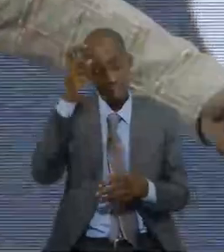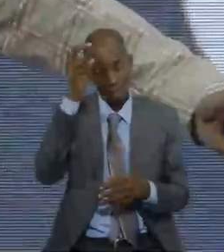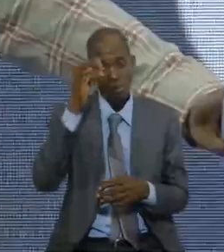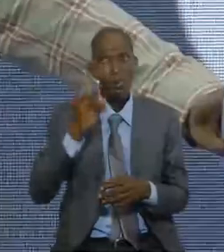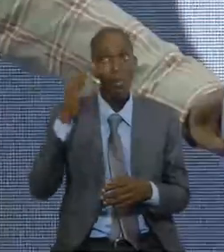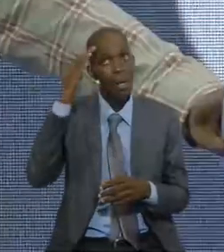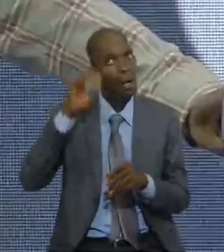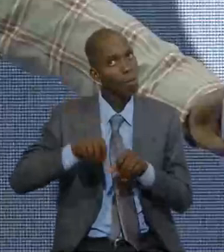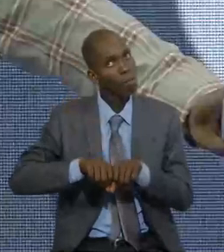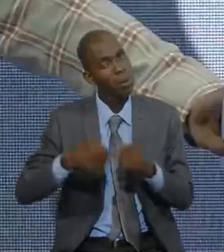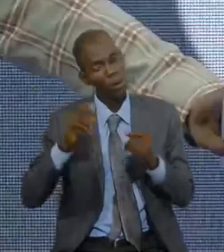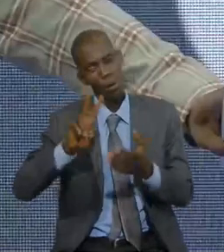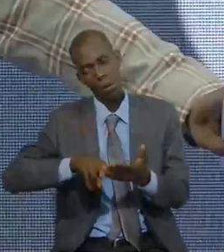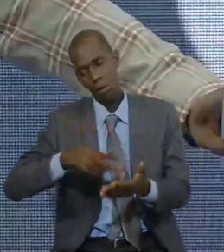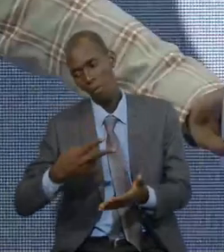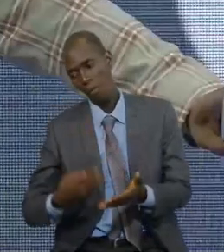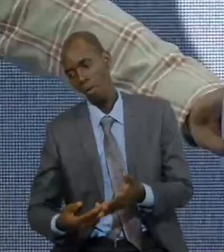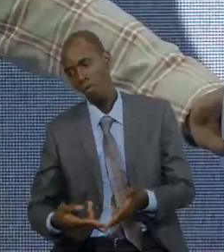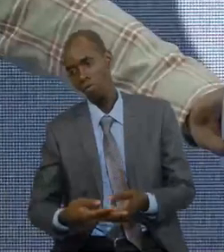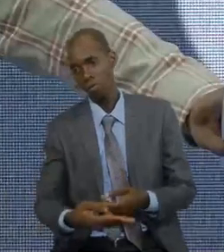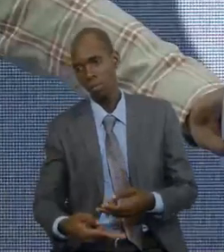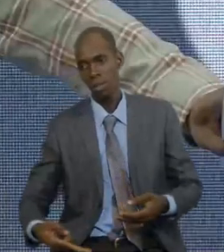le diable par terre maintenant